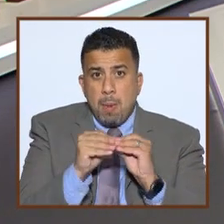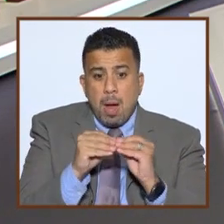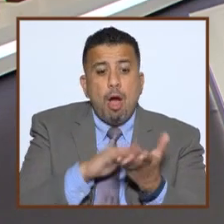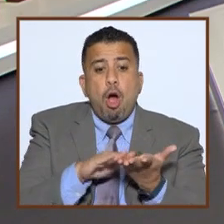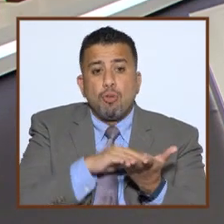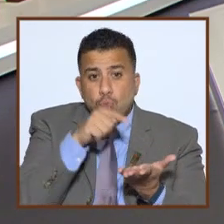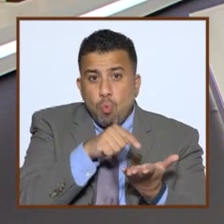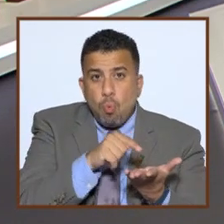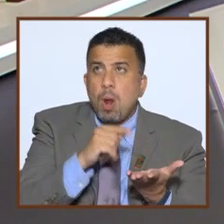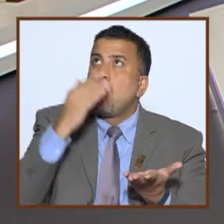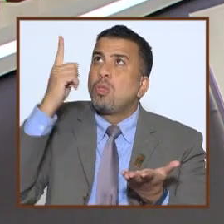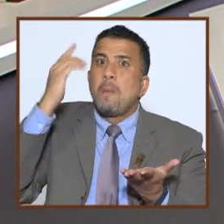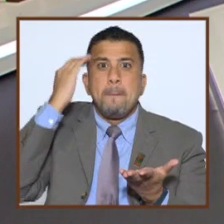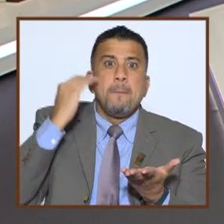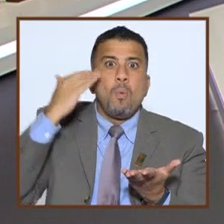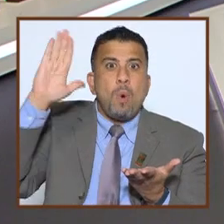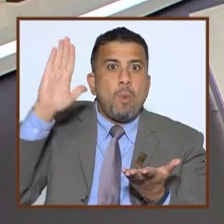يا امه الله